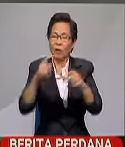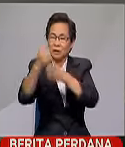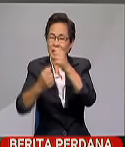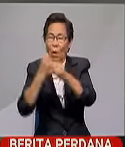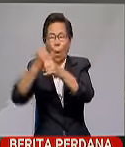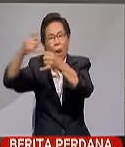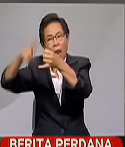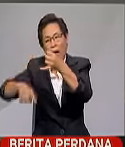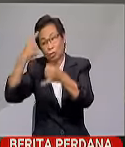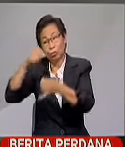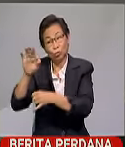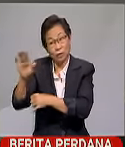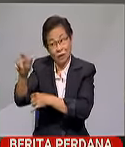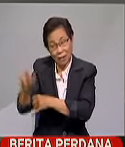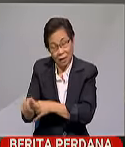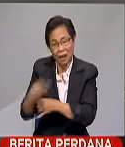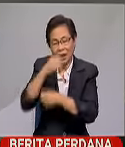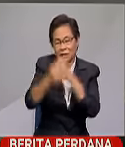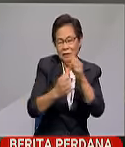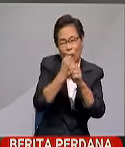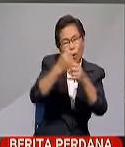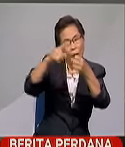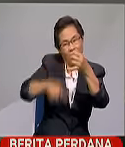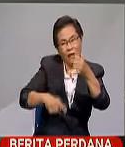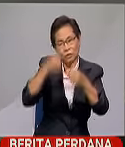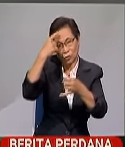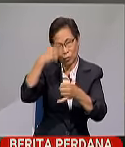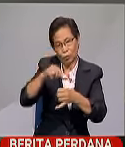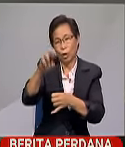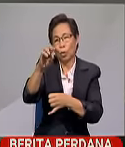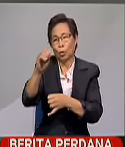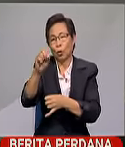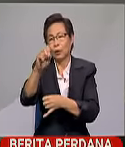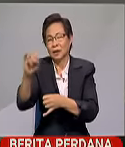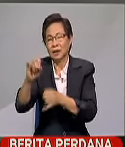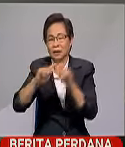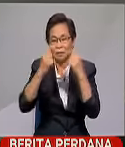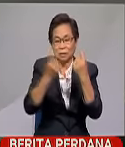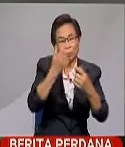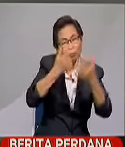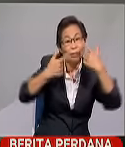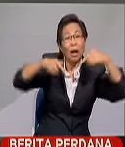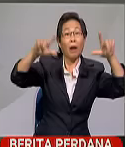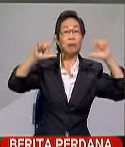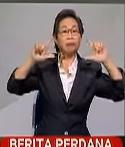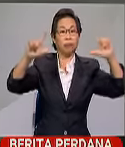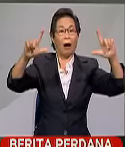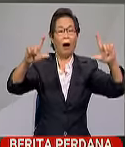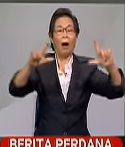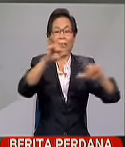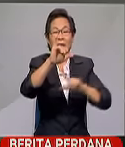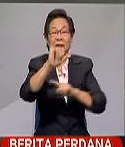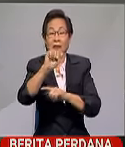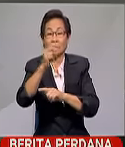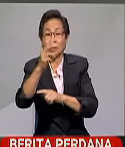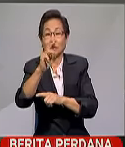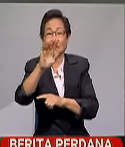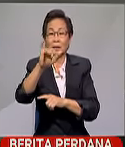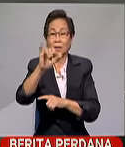dia. Jadi untuk tahun terakhir untuk Valentino Rossi dengan tim Petronas Yamaha adalah satu opportunity